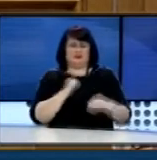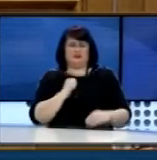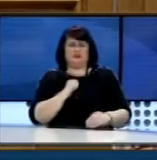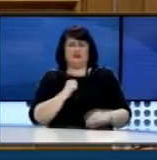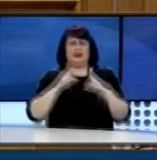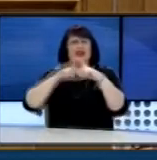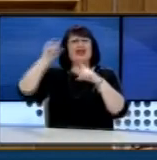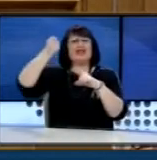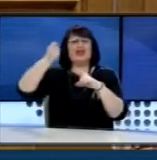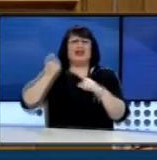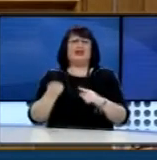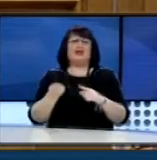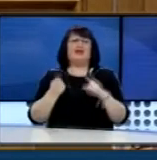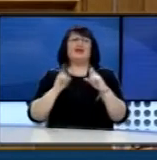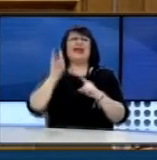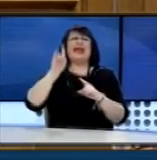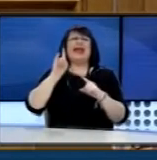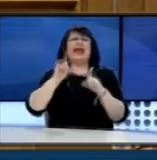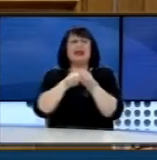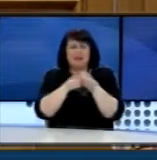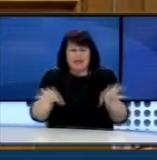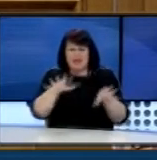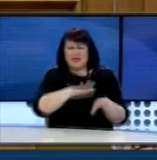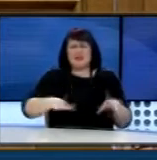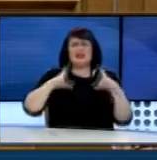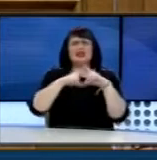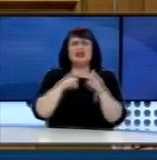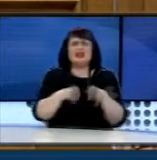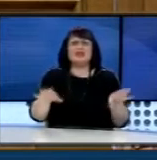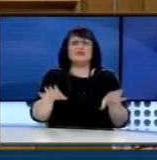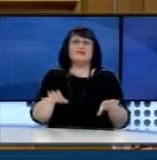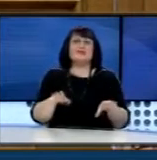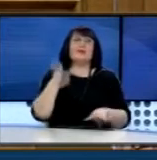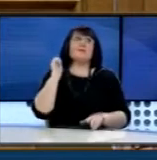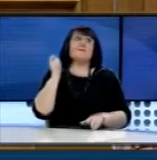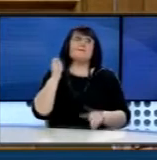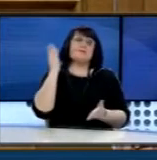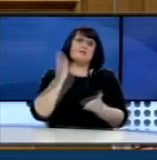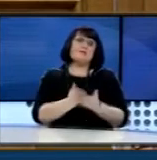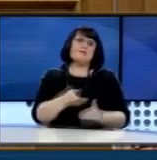της ΔΕΗ και των ηλεκτρικών δικτύων μεσούσης μιας ενεργειακής κρίσης. Αυτά ήταν πολιτικές επιλογές.